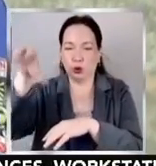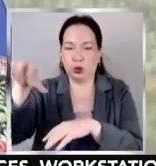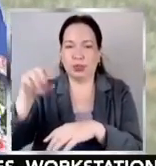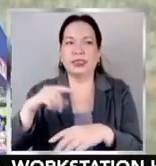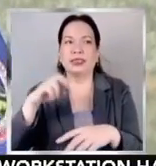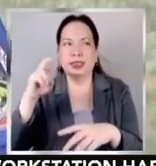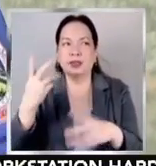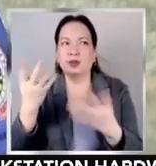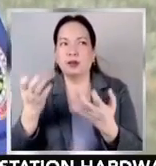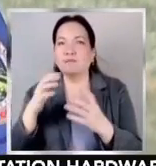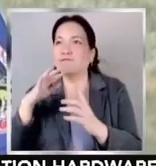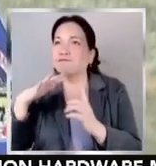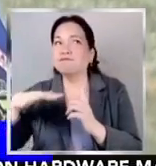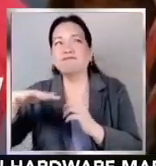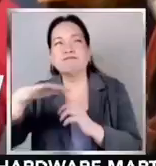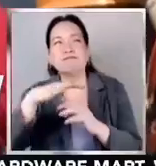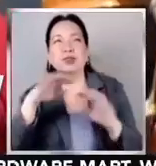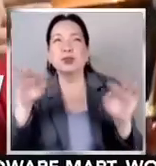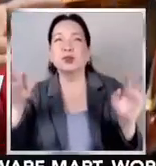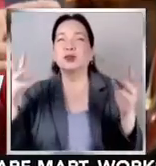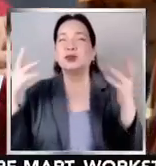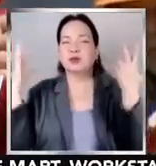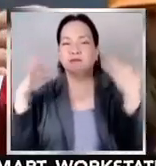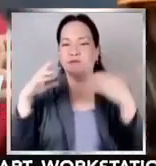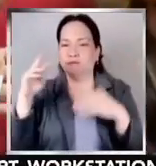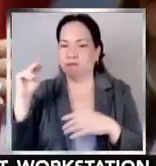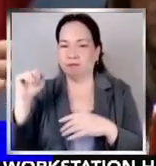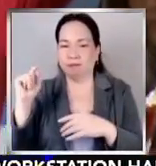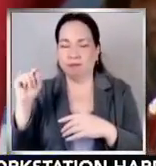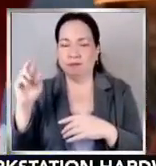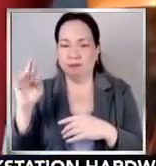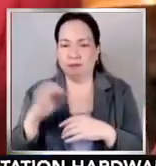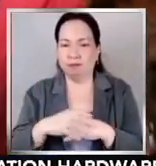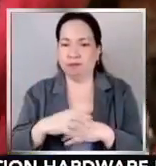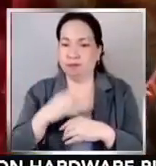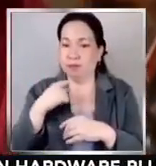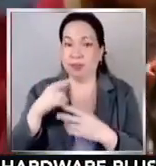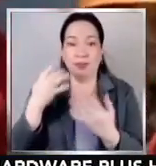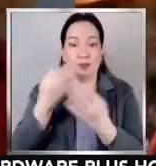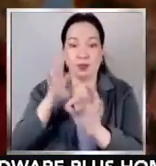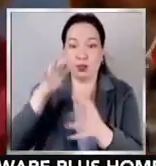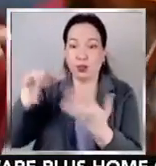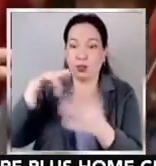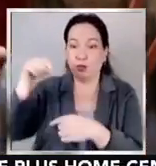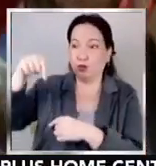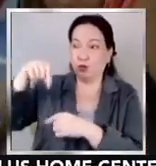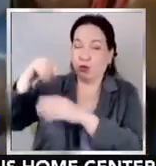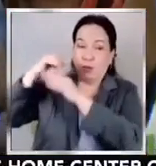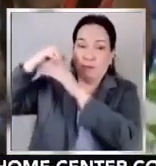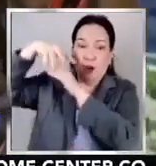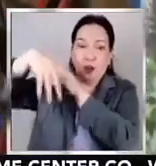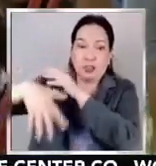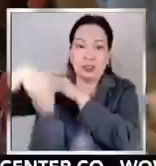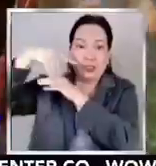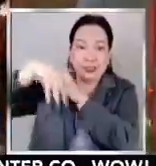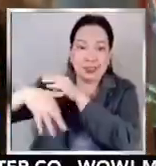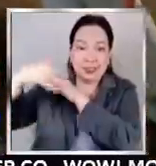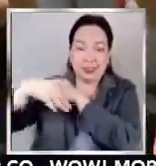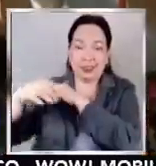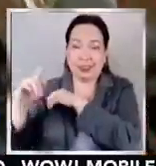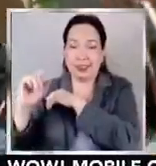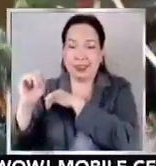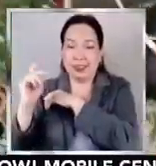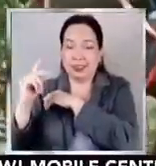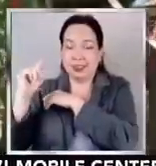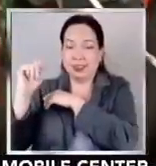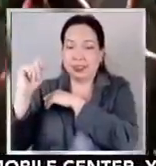para iba-iba naman, di ba? Libre ang pamamasyal dito sa hinulugang taktak, lalo na yung mga outdoor area nila gaya